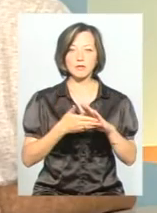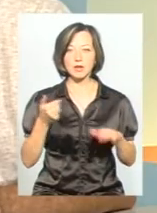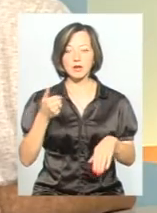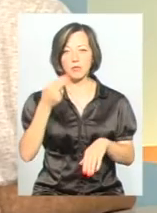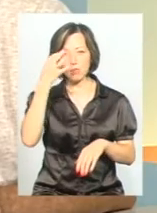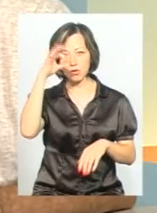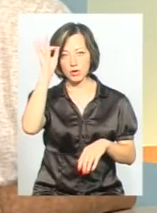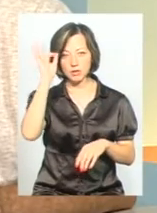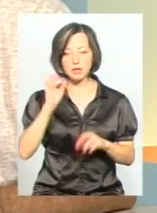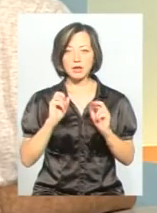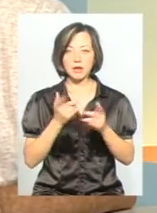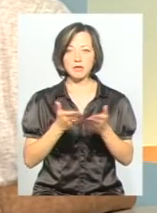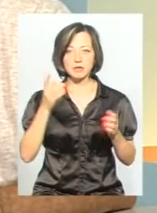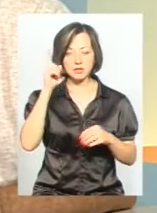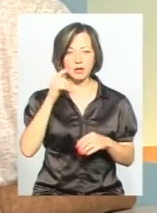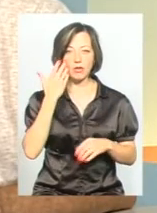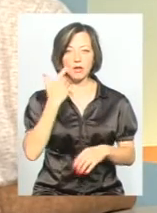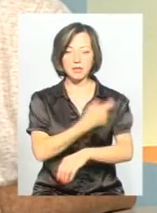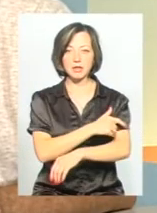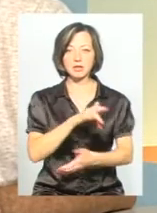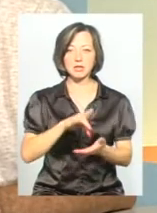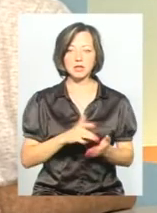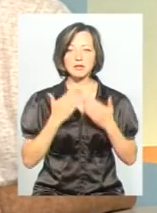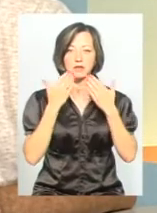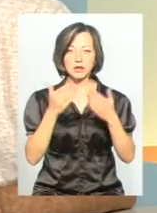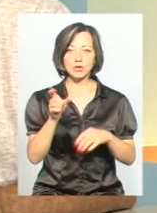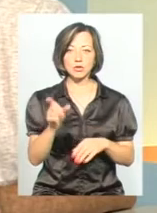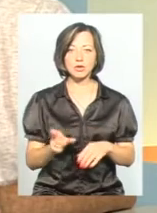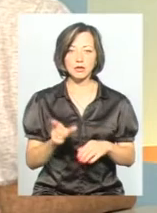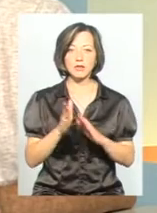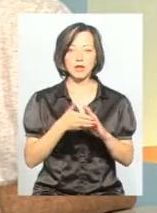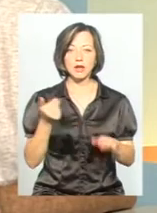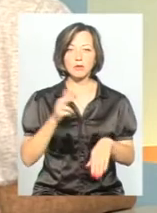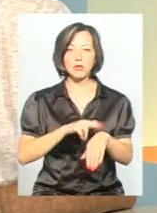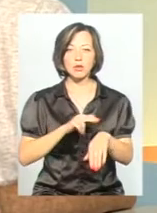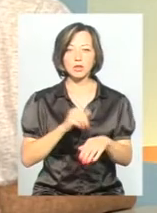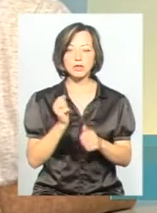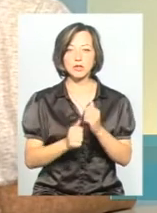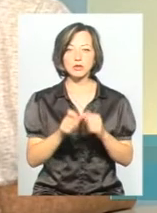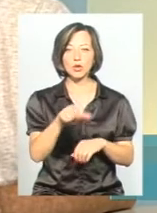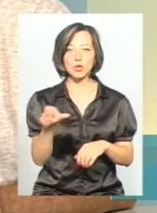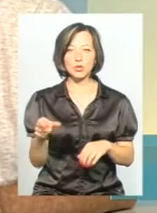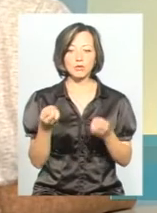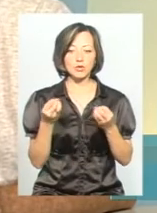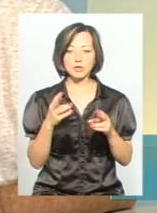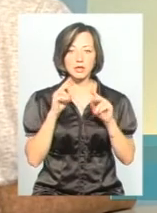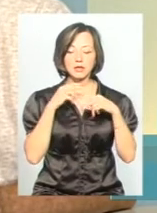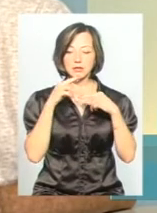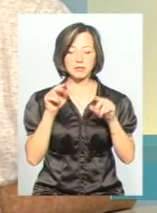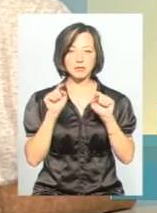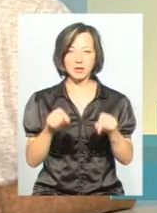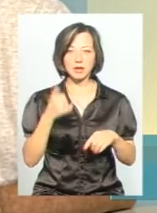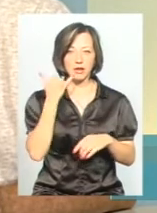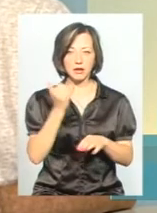поліцію. Як ви знаєте, коли до медичного центру звертається людина, автоматично викликається поліція, але дуже часто люди просто навіть не звертають на це увагу і